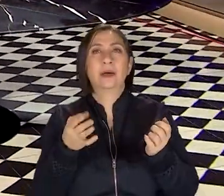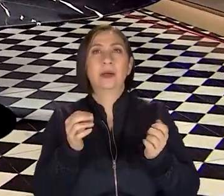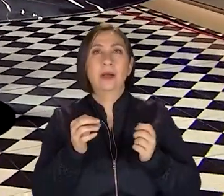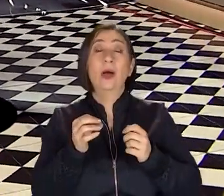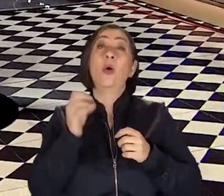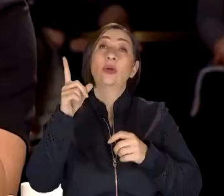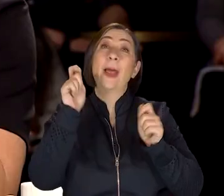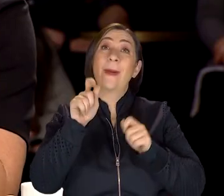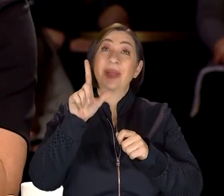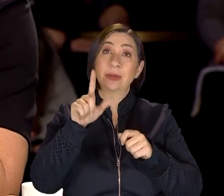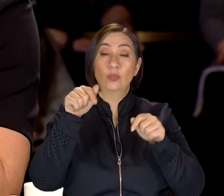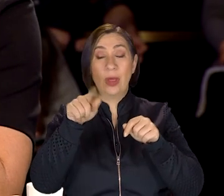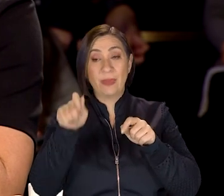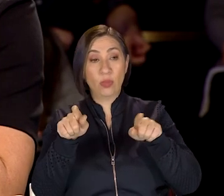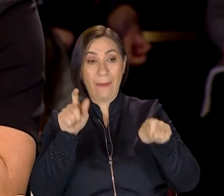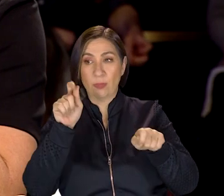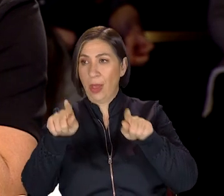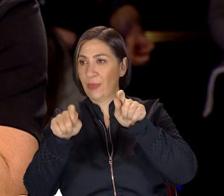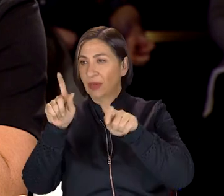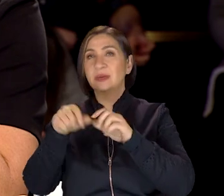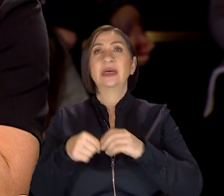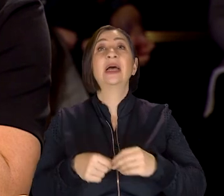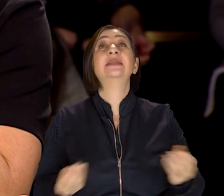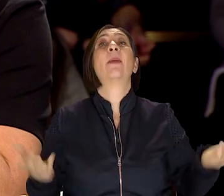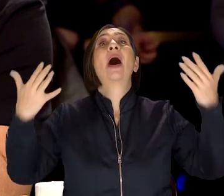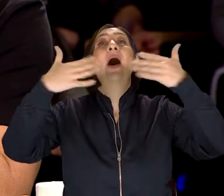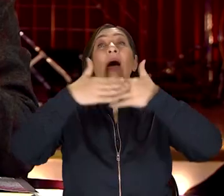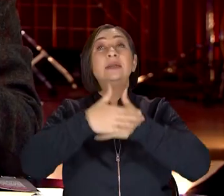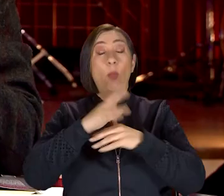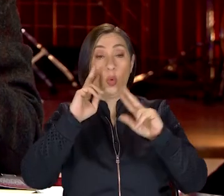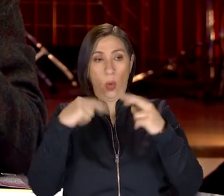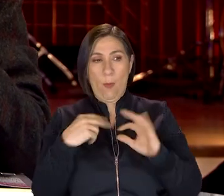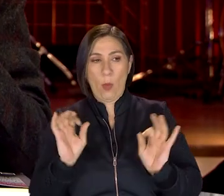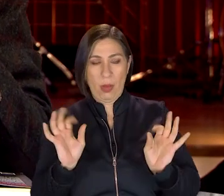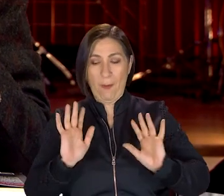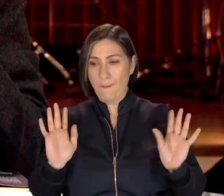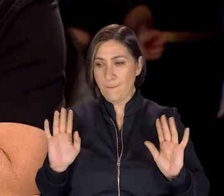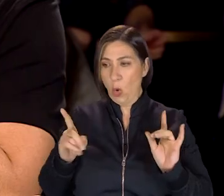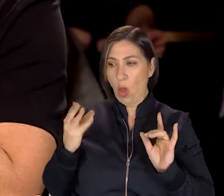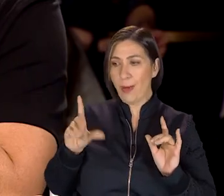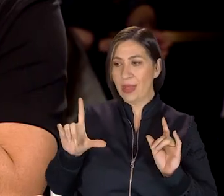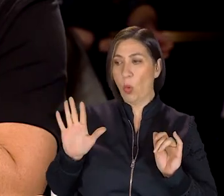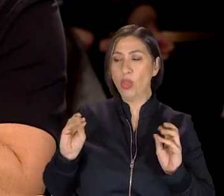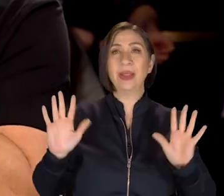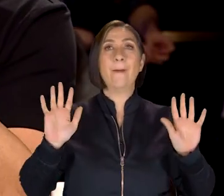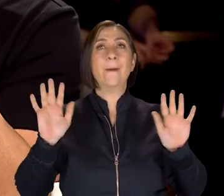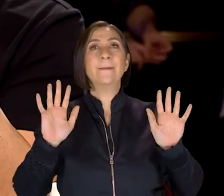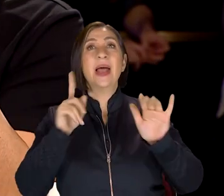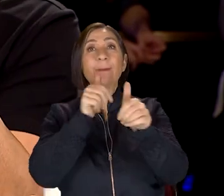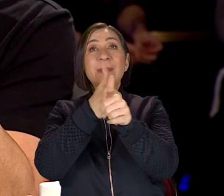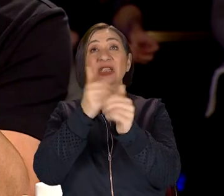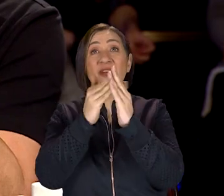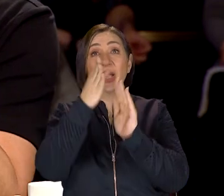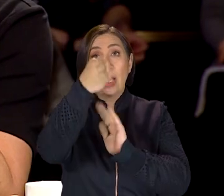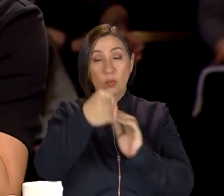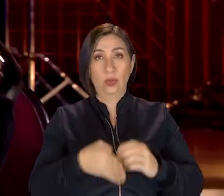yapmam gerekeni yaptım. Bu platformda yapmam gerekeni yaptım. Burada da gözükmem gereken gibi gözüktüm. Burada da olmam gibi oldu. Tabii menajerin eve